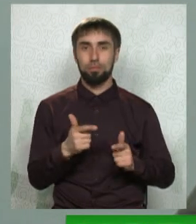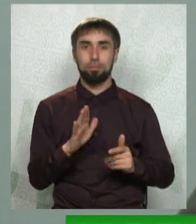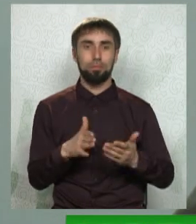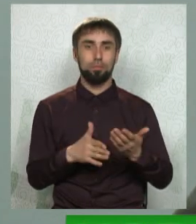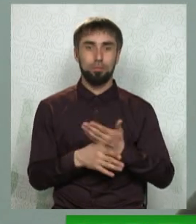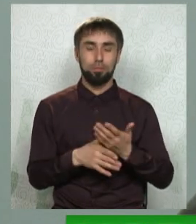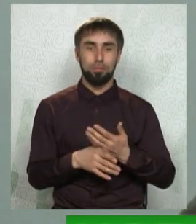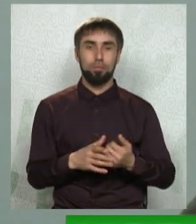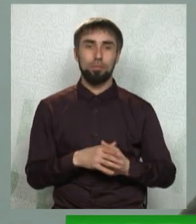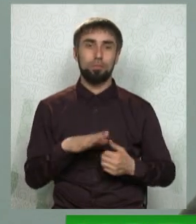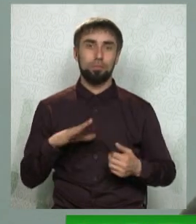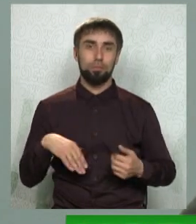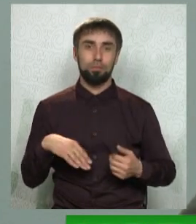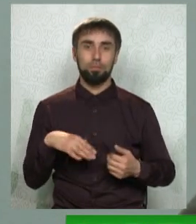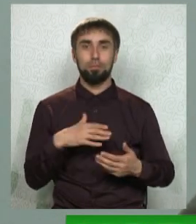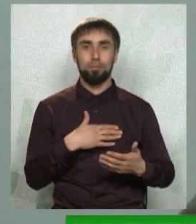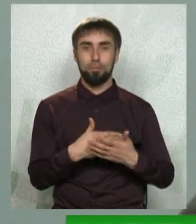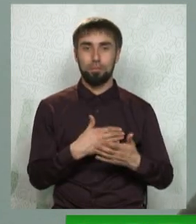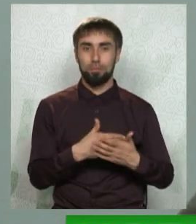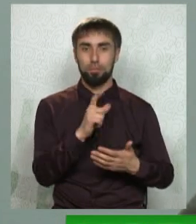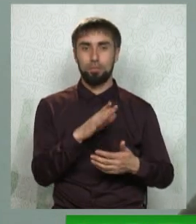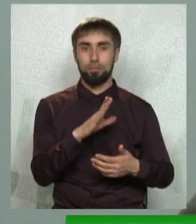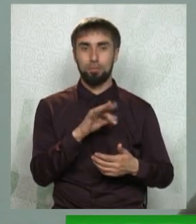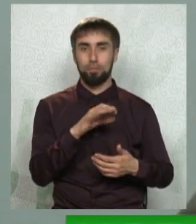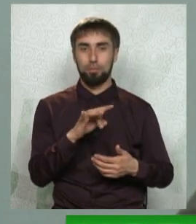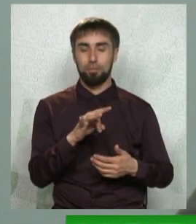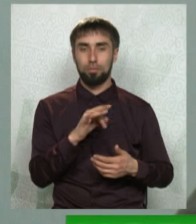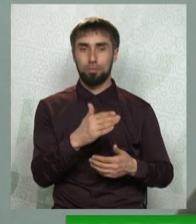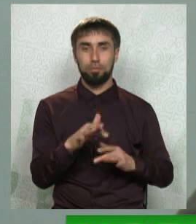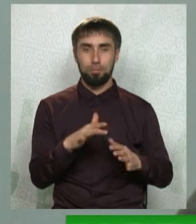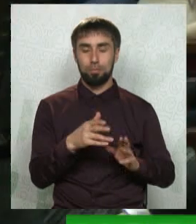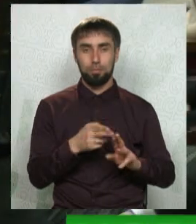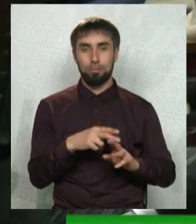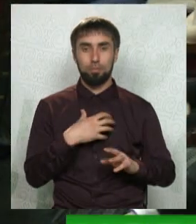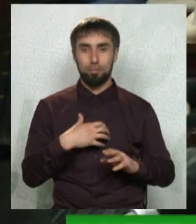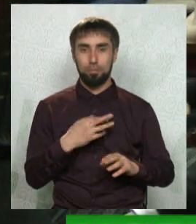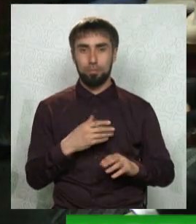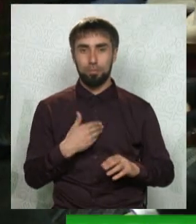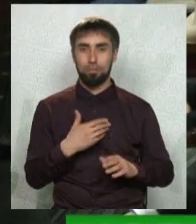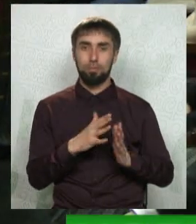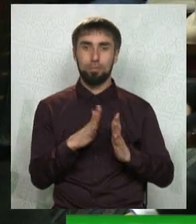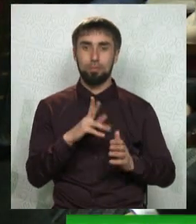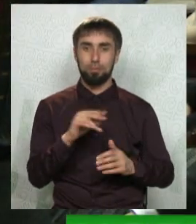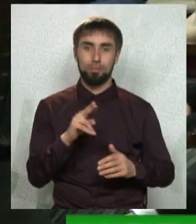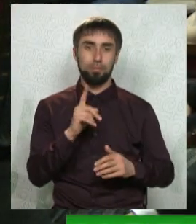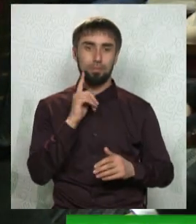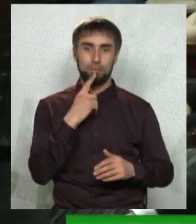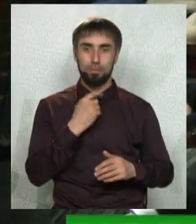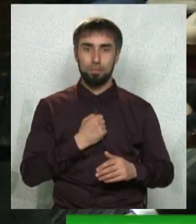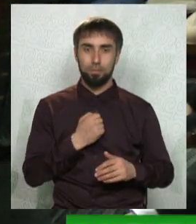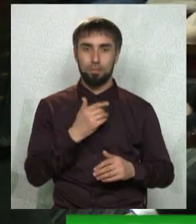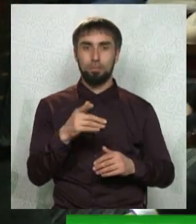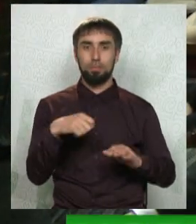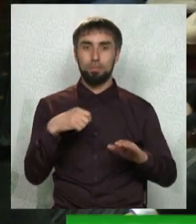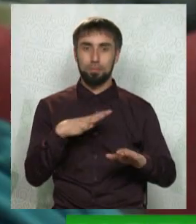помощи, потом волонтерское движение. Оно очень важное для нас. Большой вклад внесли юнармейцы. Они шили